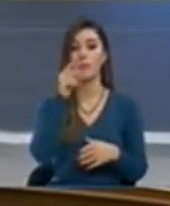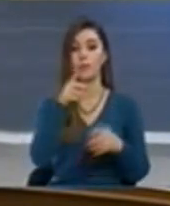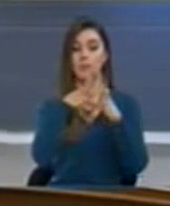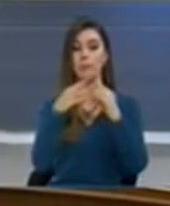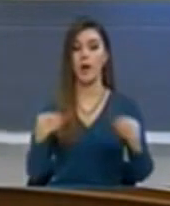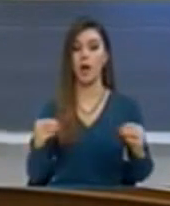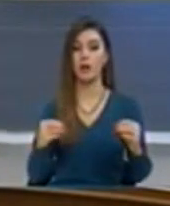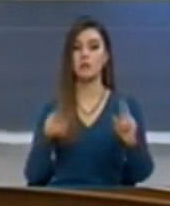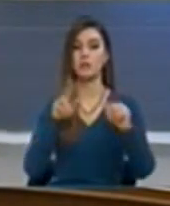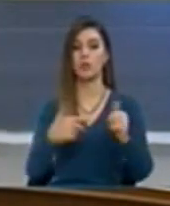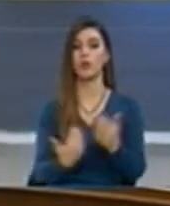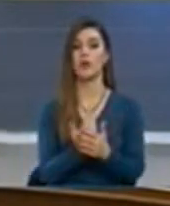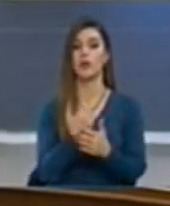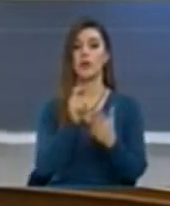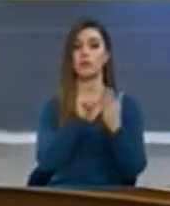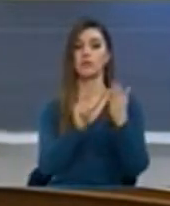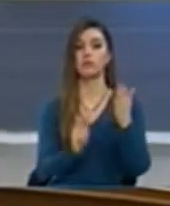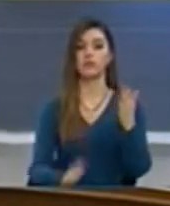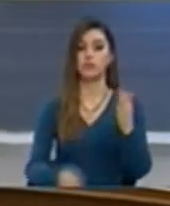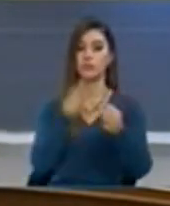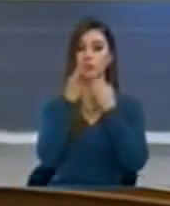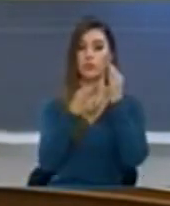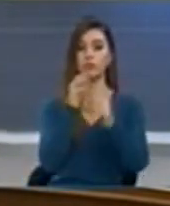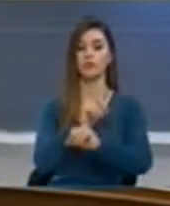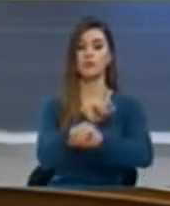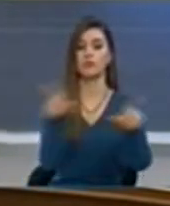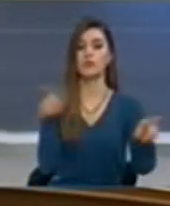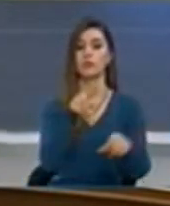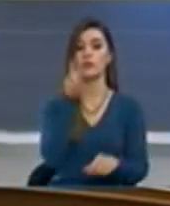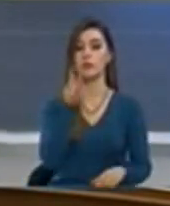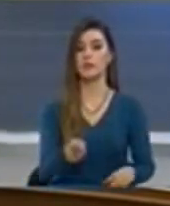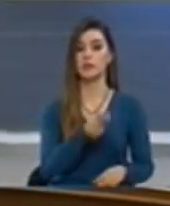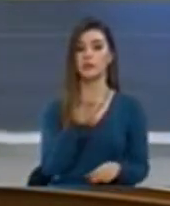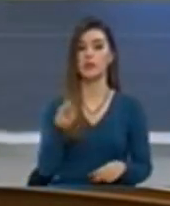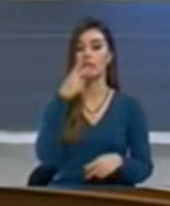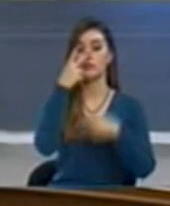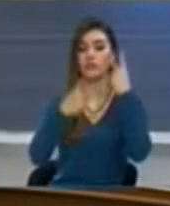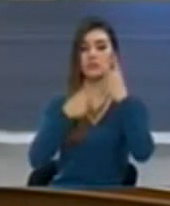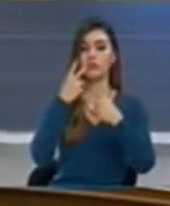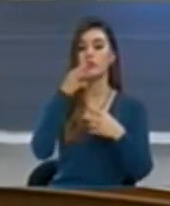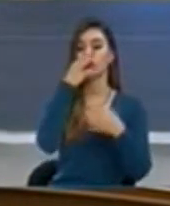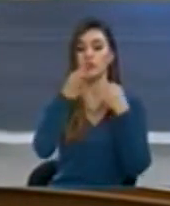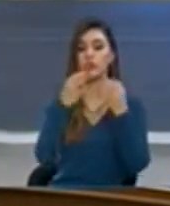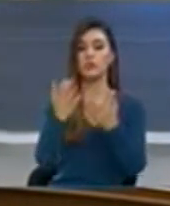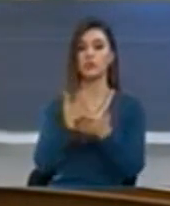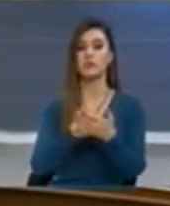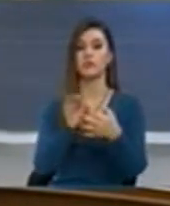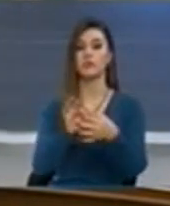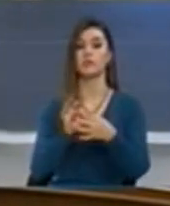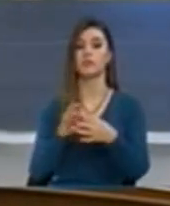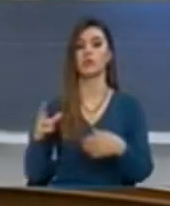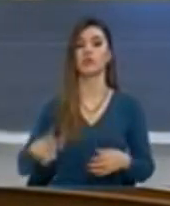dërgojmë pyetësorin e plotësuar tek autoritetet zvicerane në mënyrë që të shqyrtojmë se çka mund të përfitojmë qytetarët